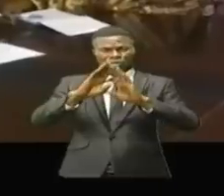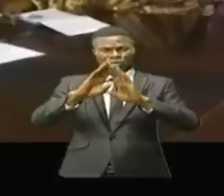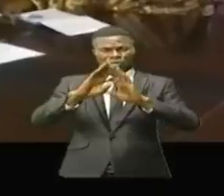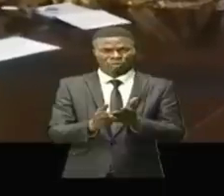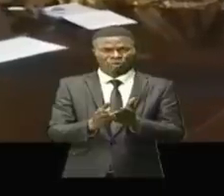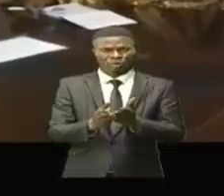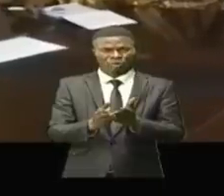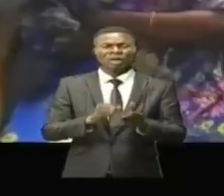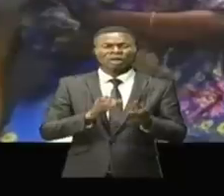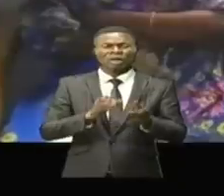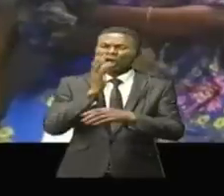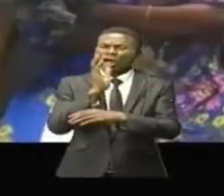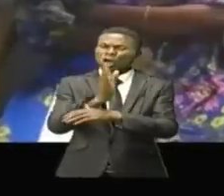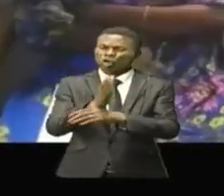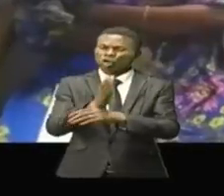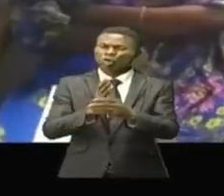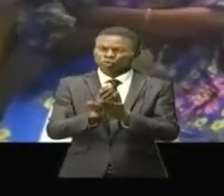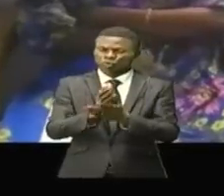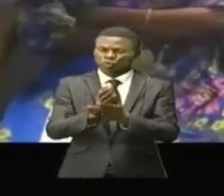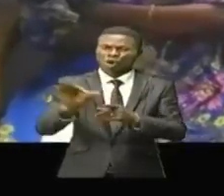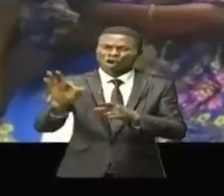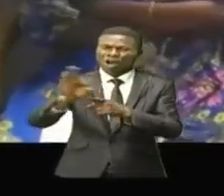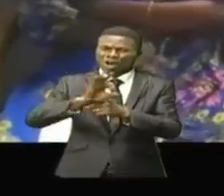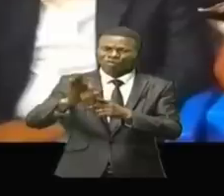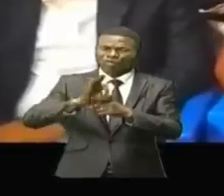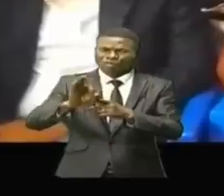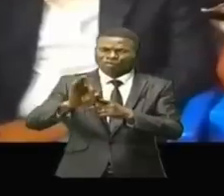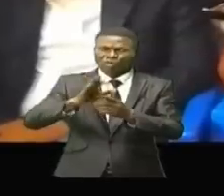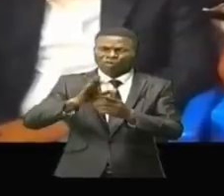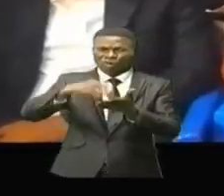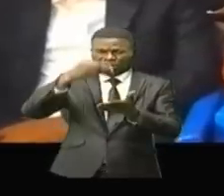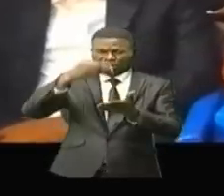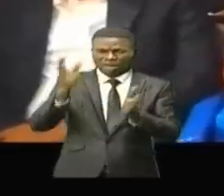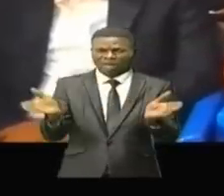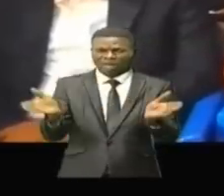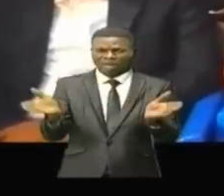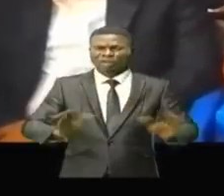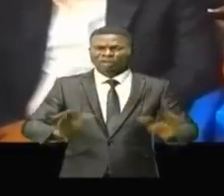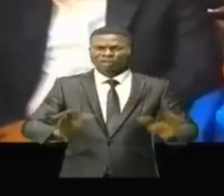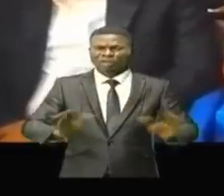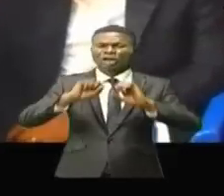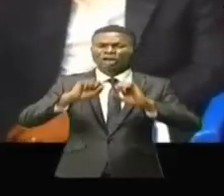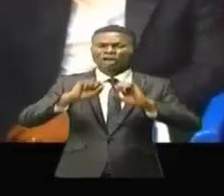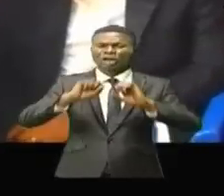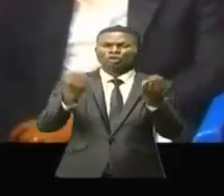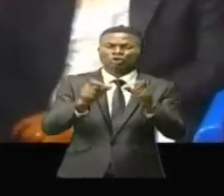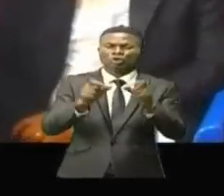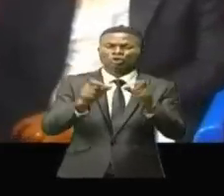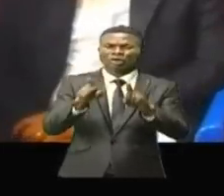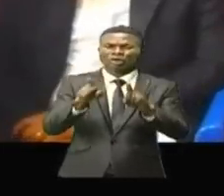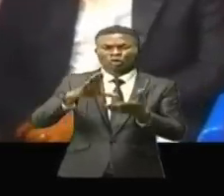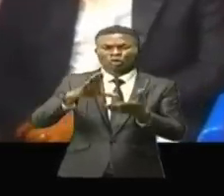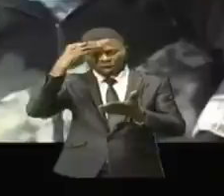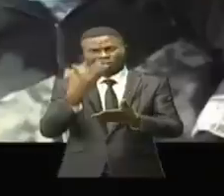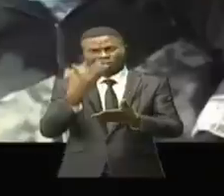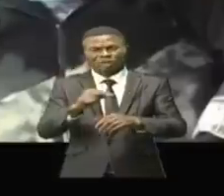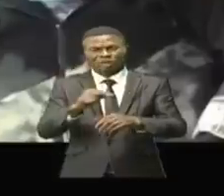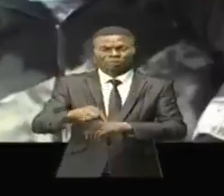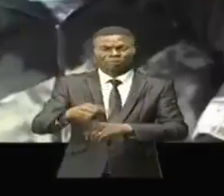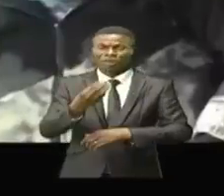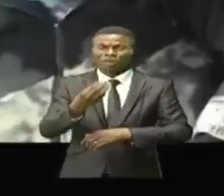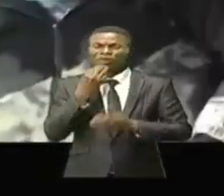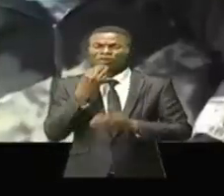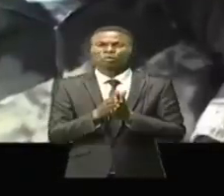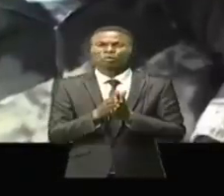des orientations phares de la matinée territoriale de renforcement des capacités socio-administratives de ces agents de l'État. Organisée par l'inspection provinciale